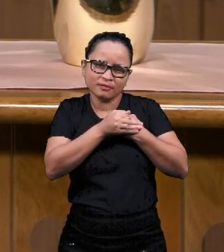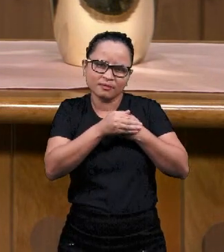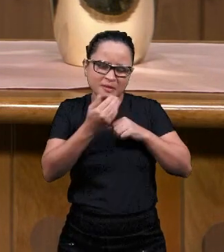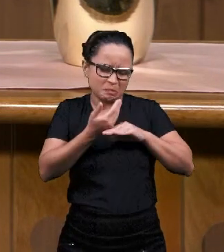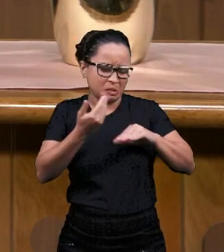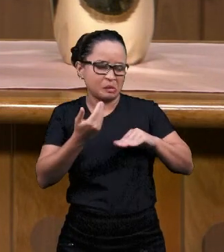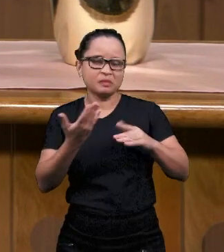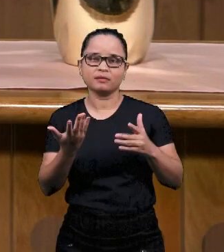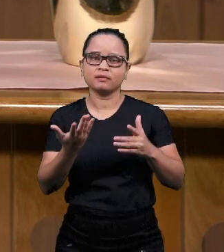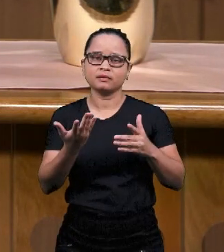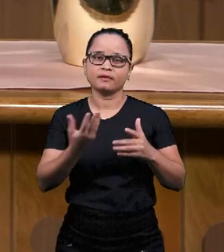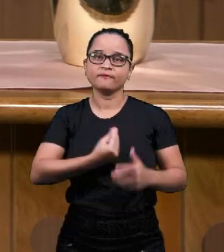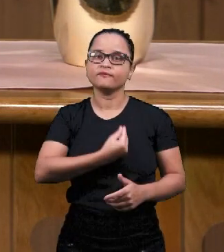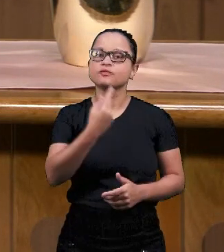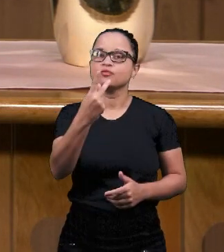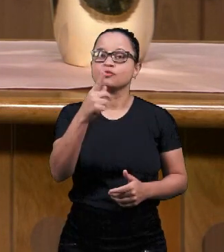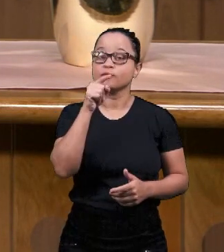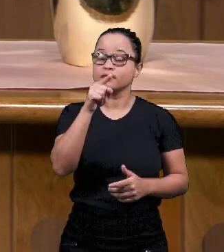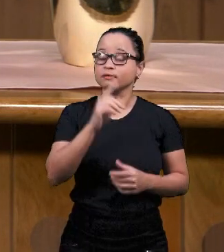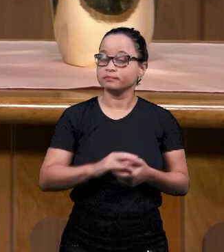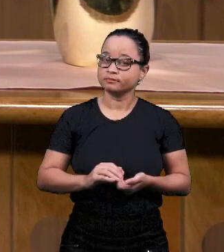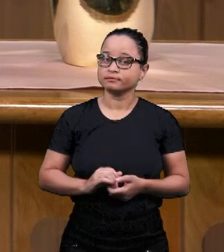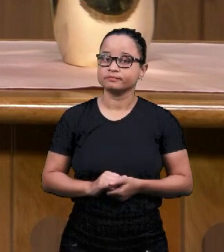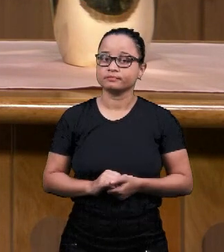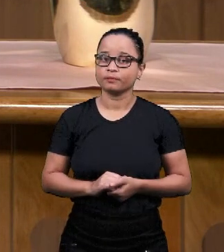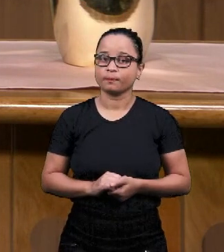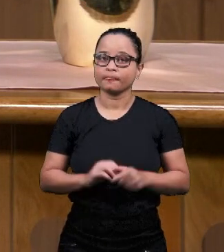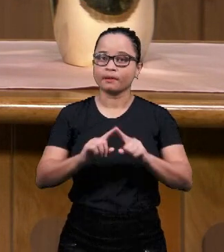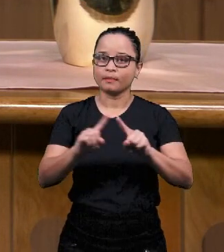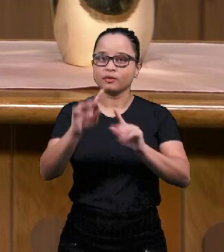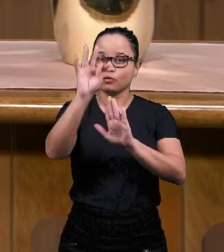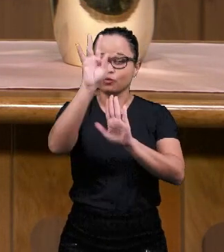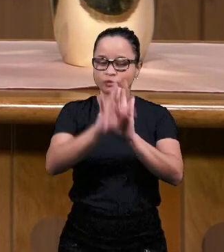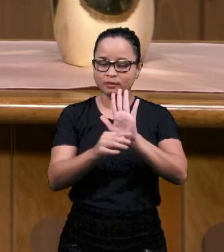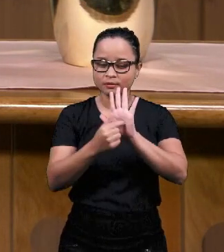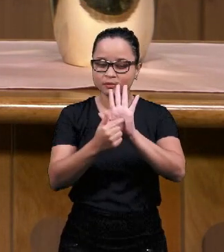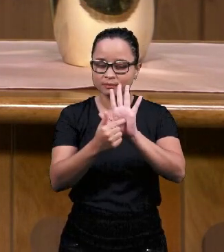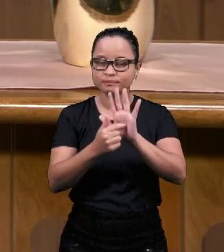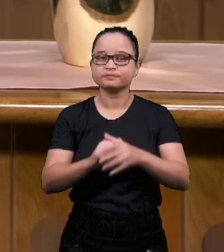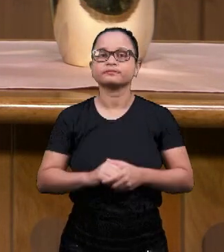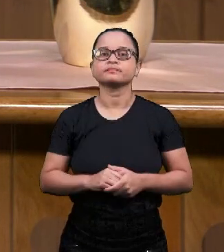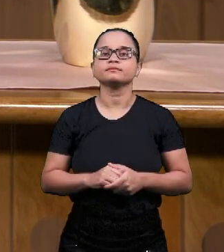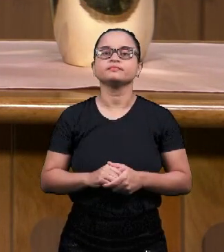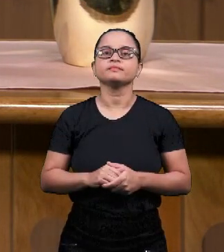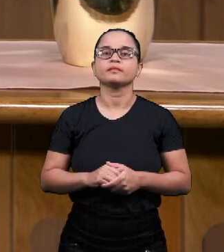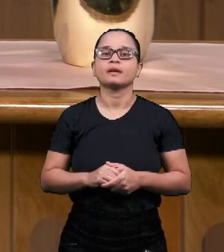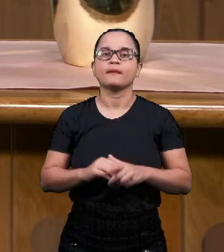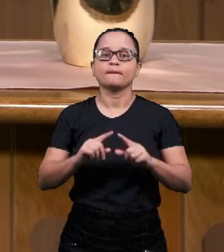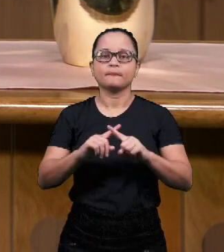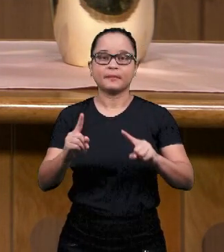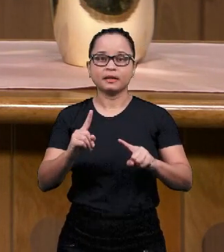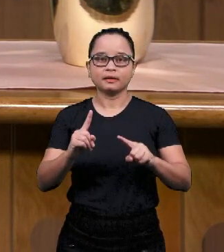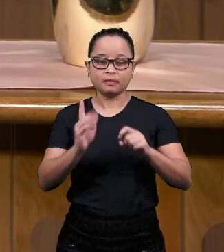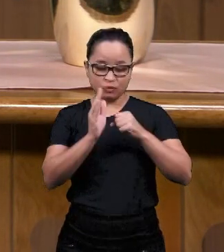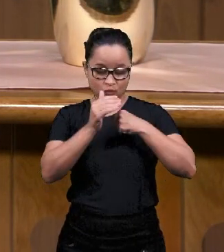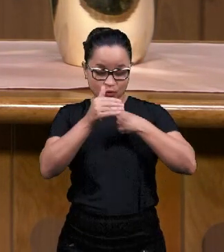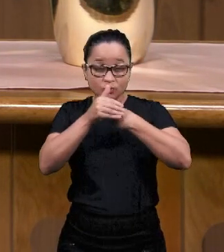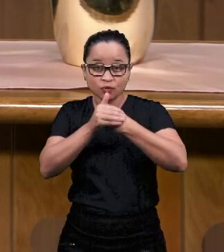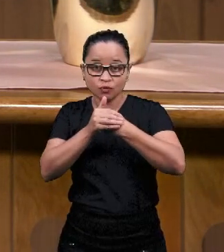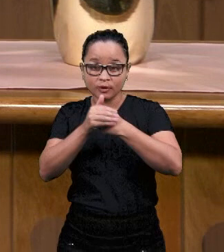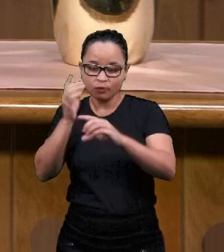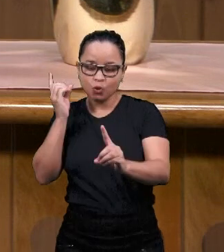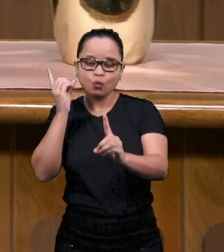Закопано под столькими вещами этой жизни. Но текст говорит, это сокровище было найдено